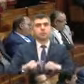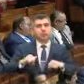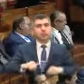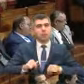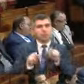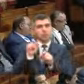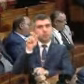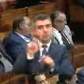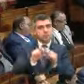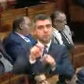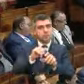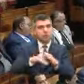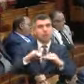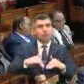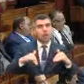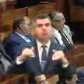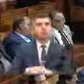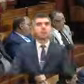الوزراء، السيد السادة النواب،